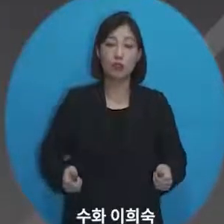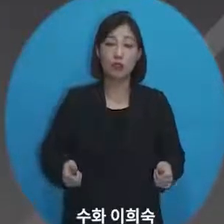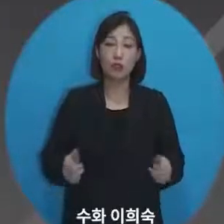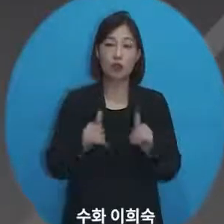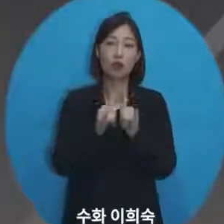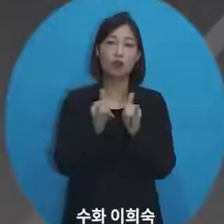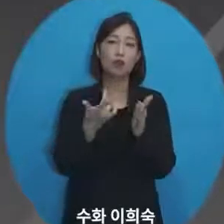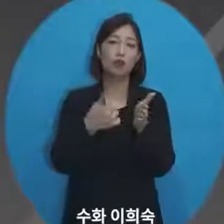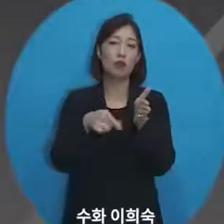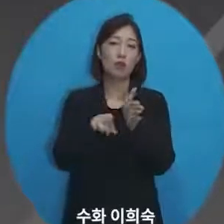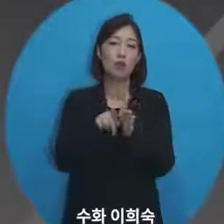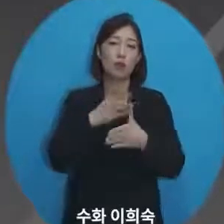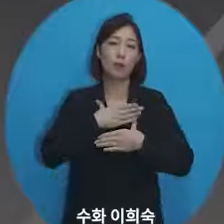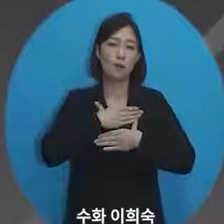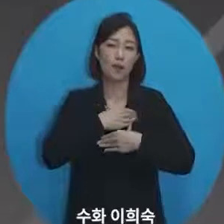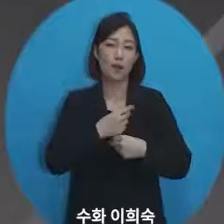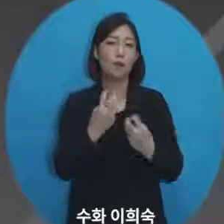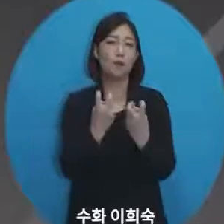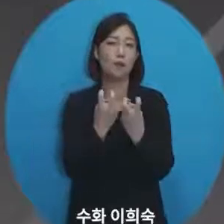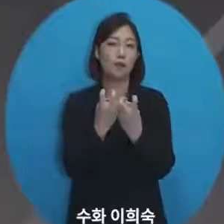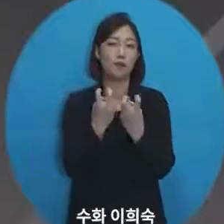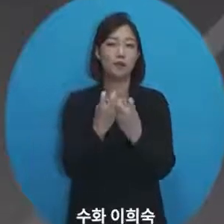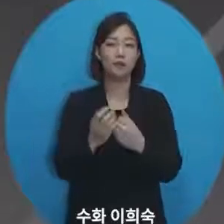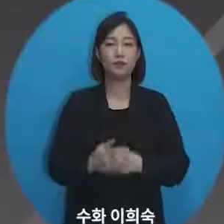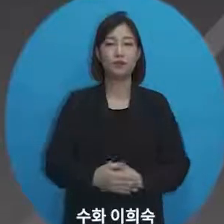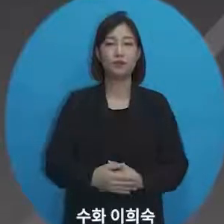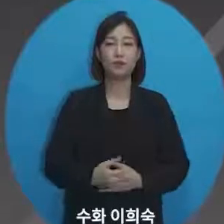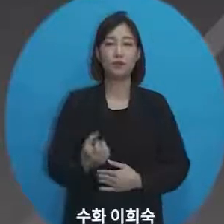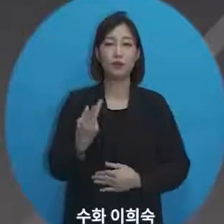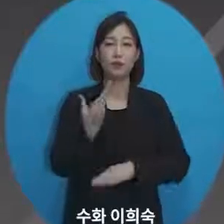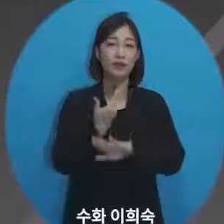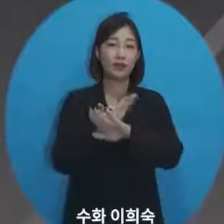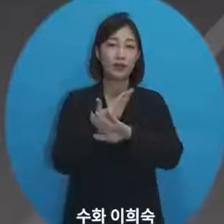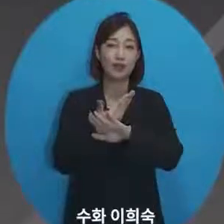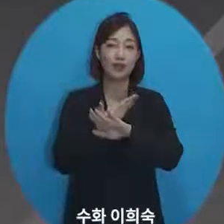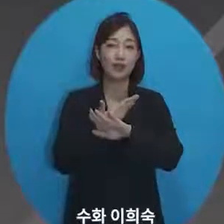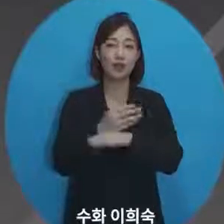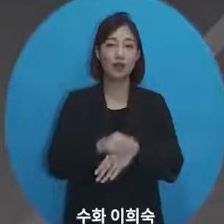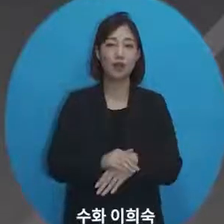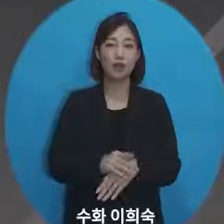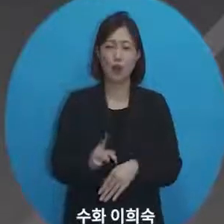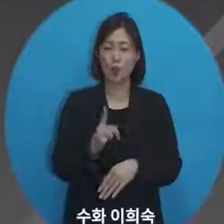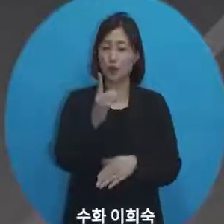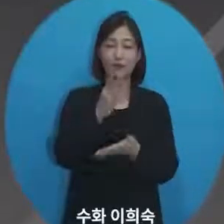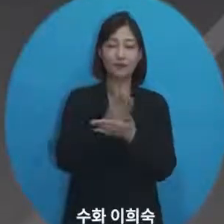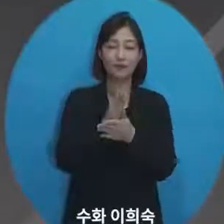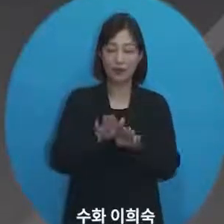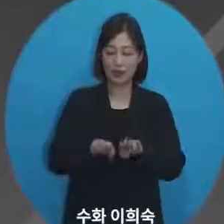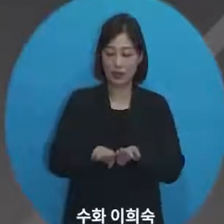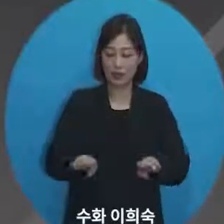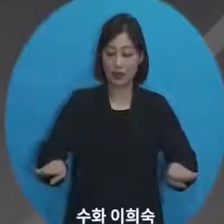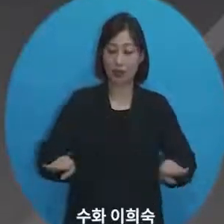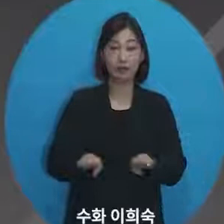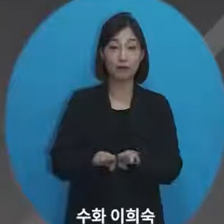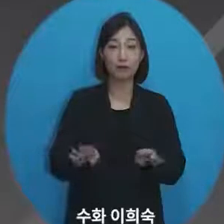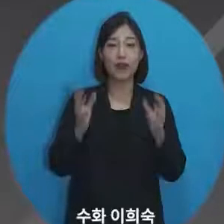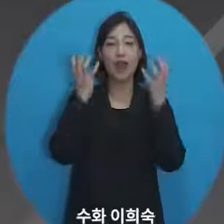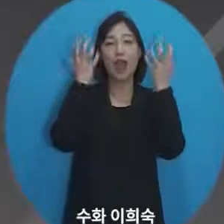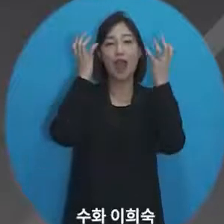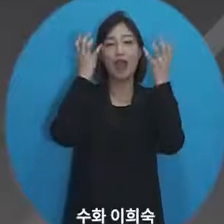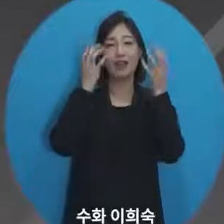비움으로써 휠체어 사용자의 접근을 편리하게 할 수 있고요. 그리고 낮은 높이에 설치하는